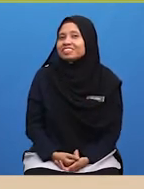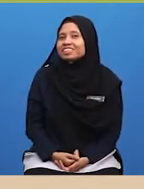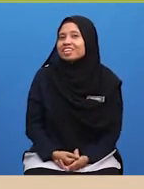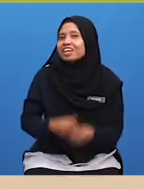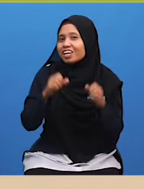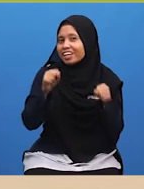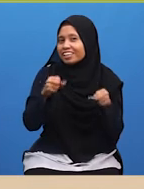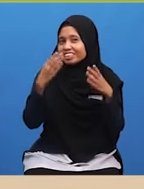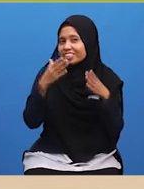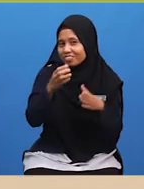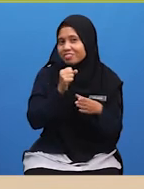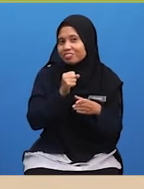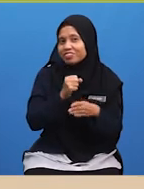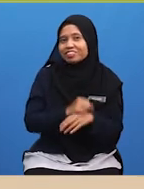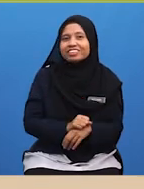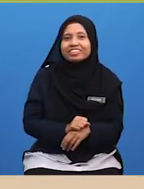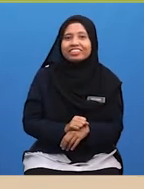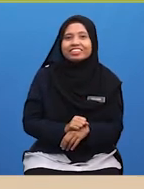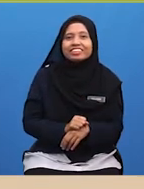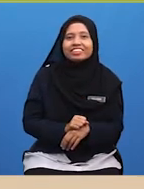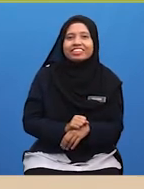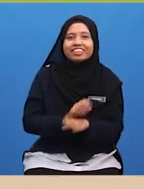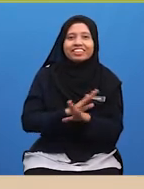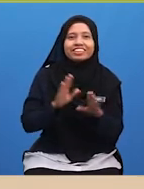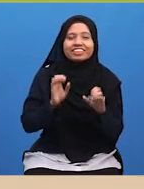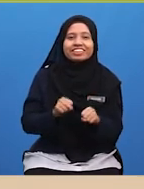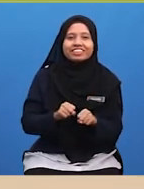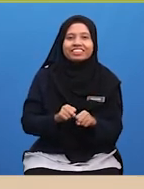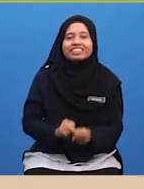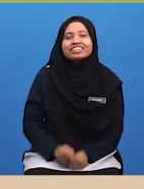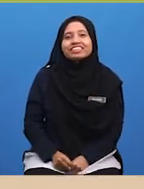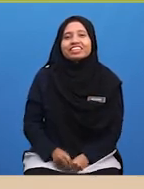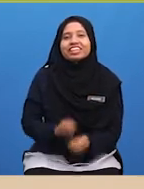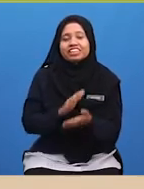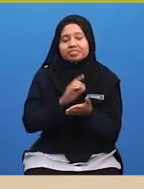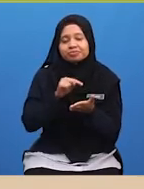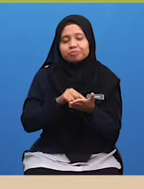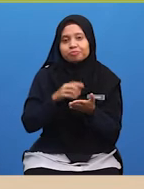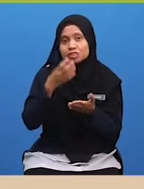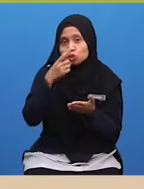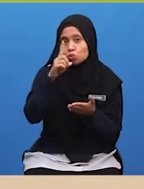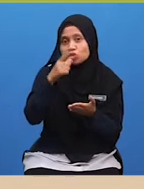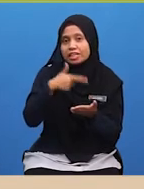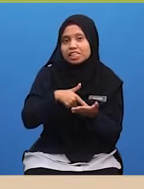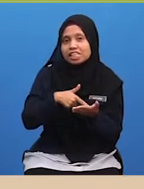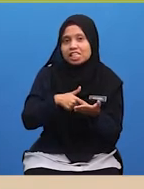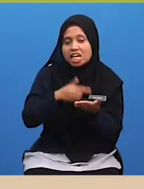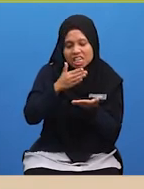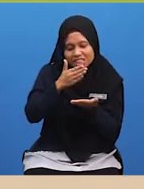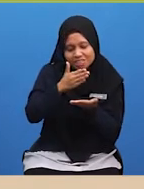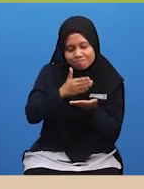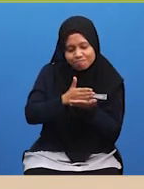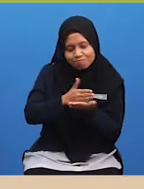Boleh tak cikgu ambil? Tak boleh. Yang ini kita potong